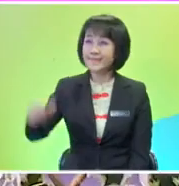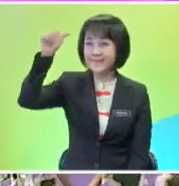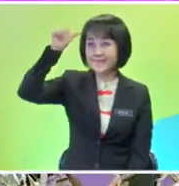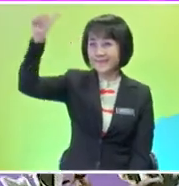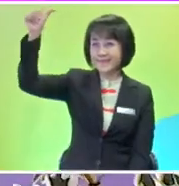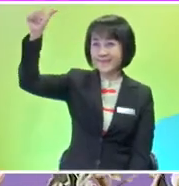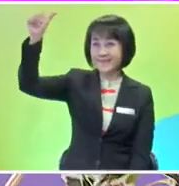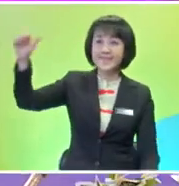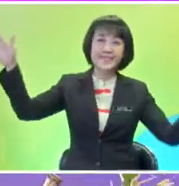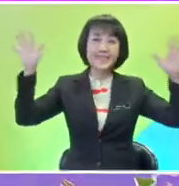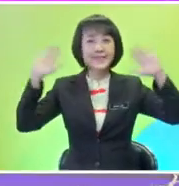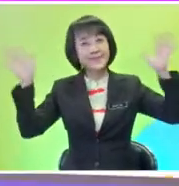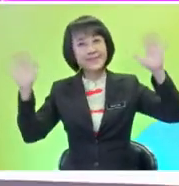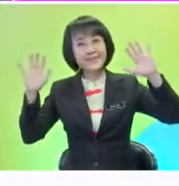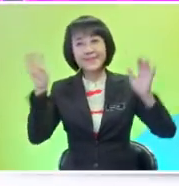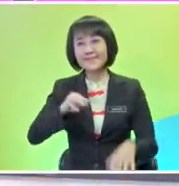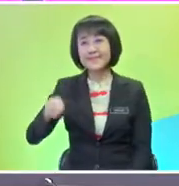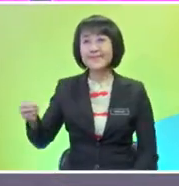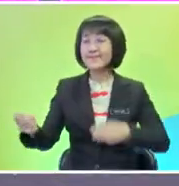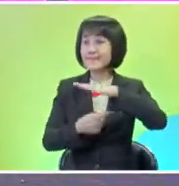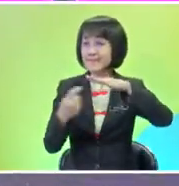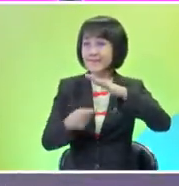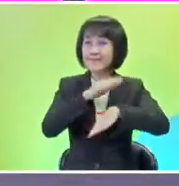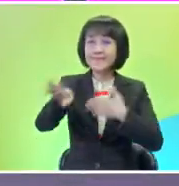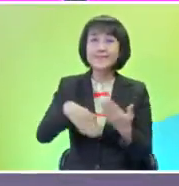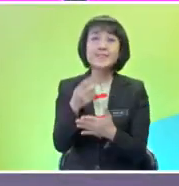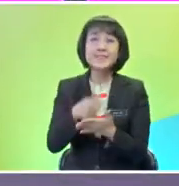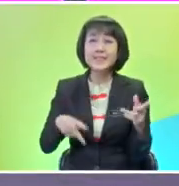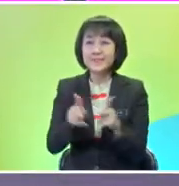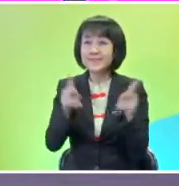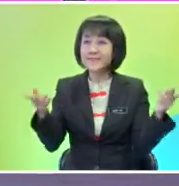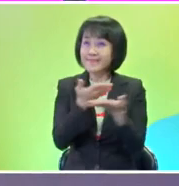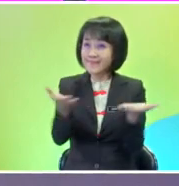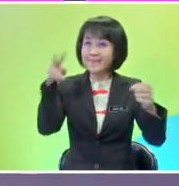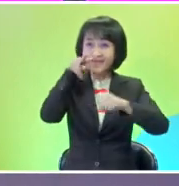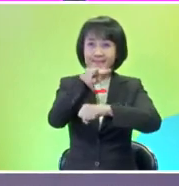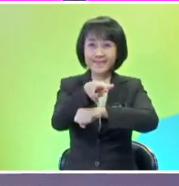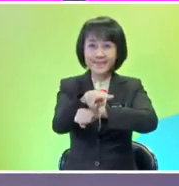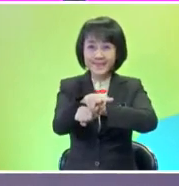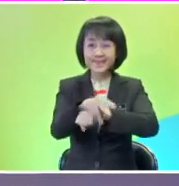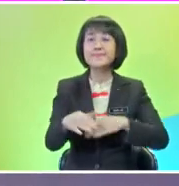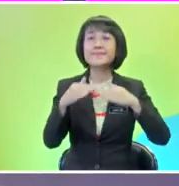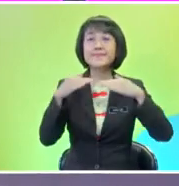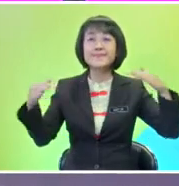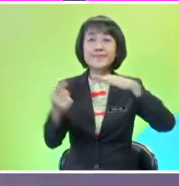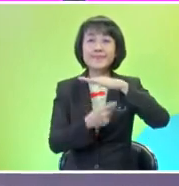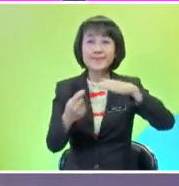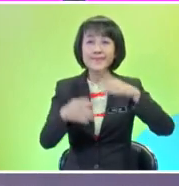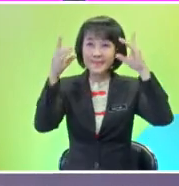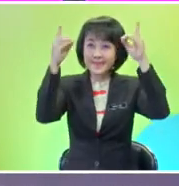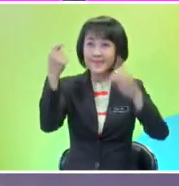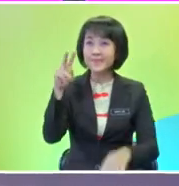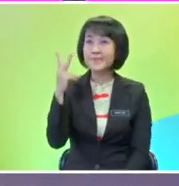Assalamualaikum Hai murid-murid prasekolah semua apa khabar anda sedang menonton slot prasekolah di didik TV